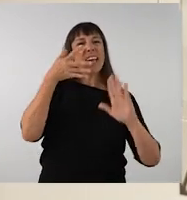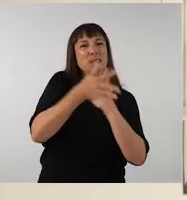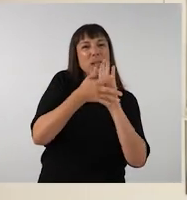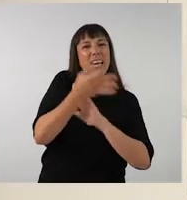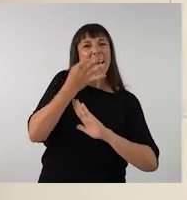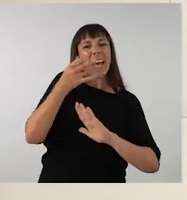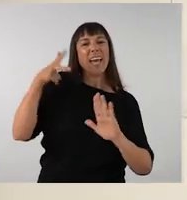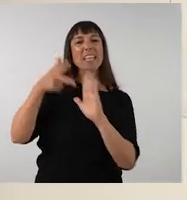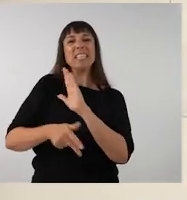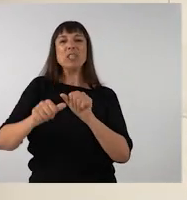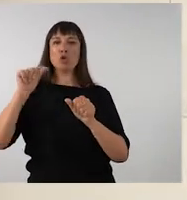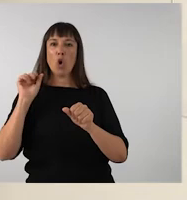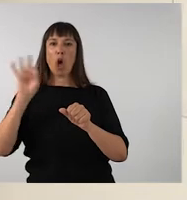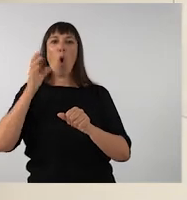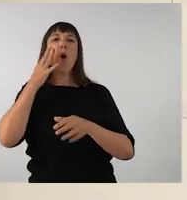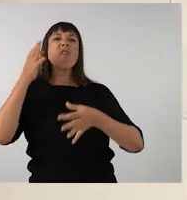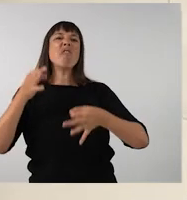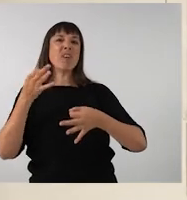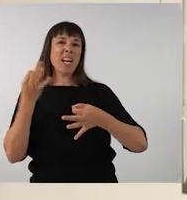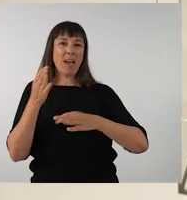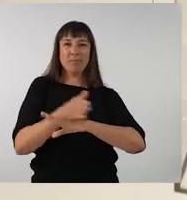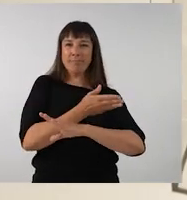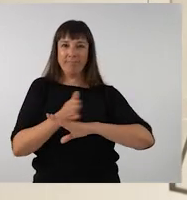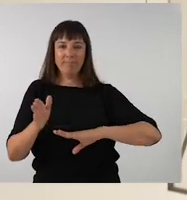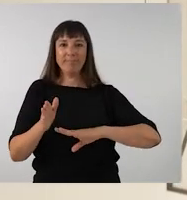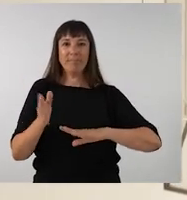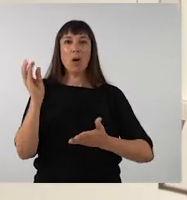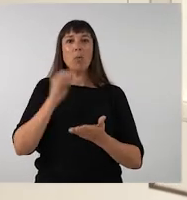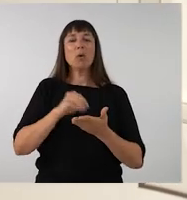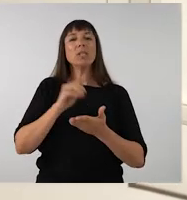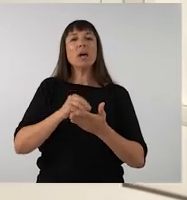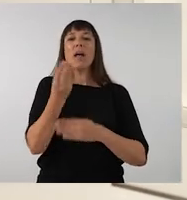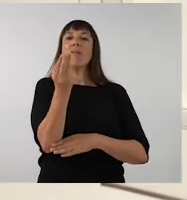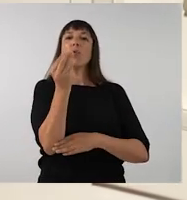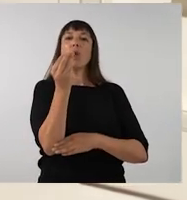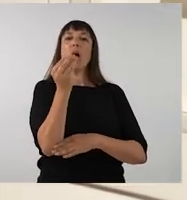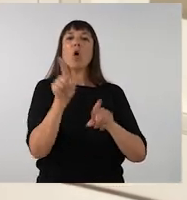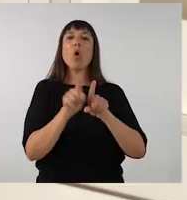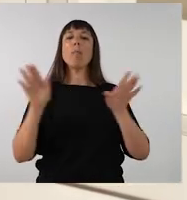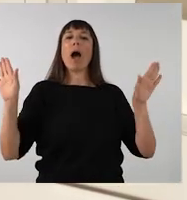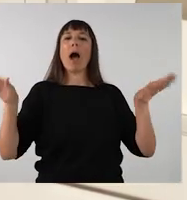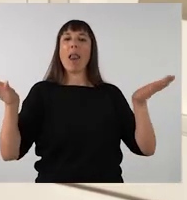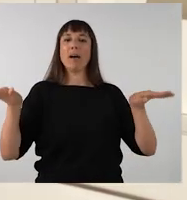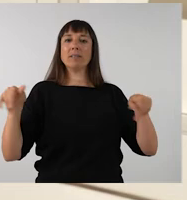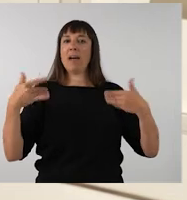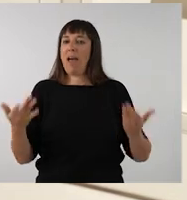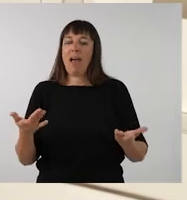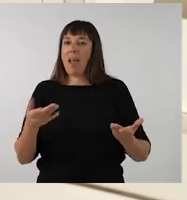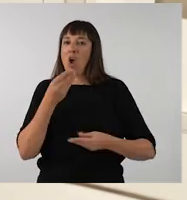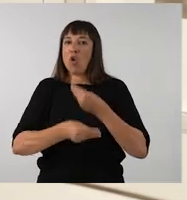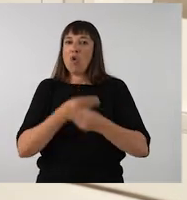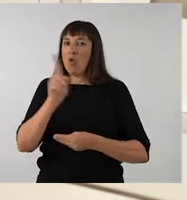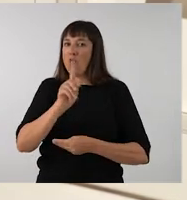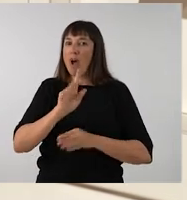entre el que es diu, entre el que s'explica, entre la història i entre els fets. Sempre, molt sovint, se la representa com una figura